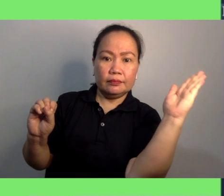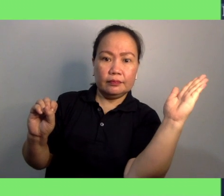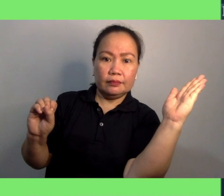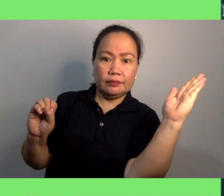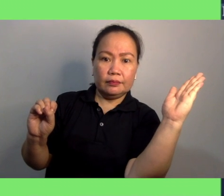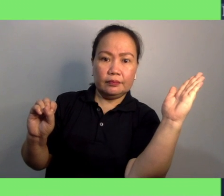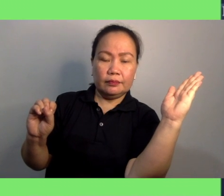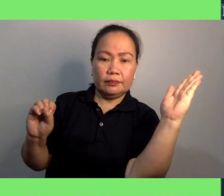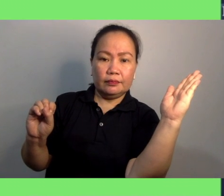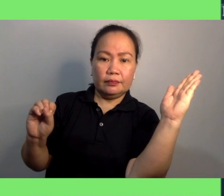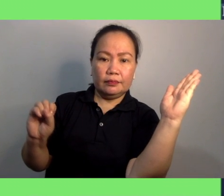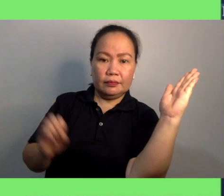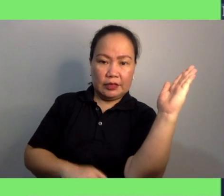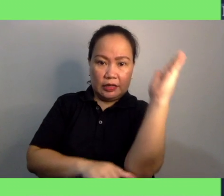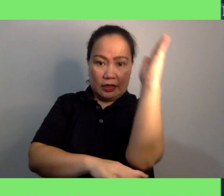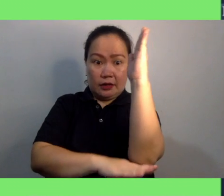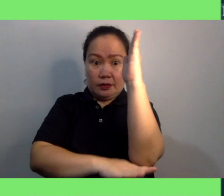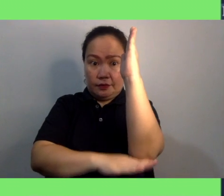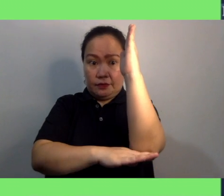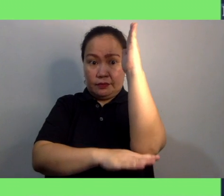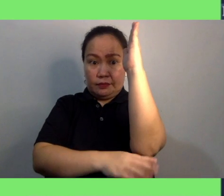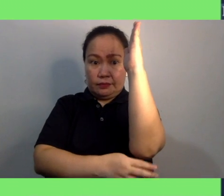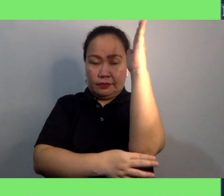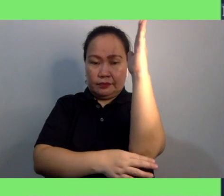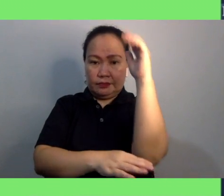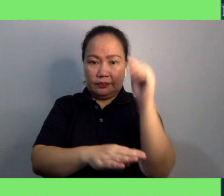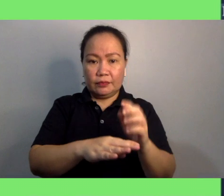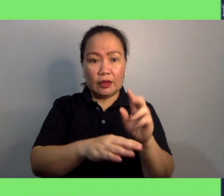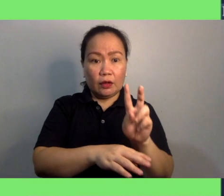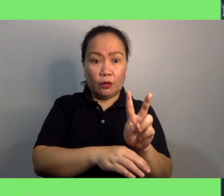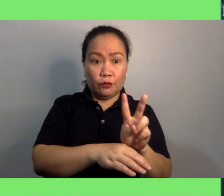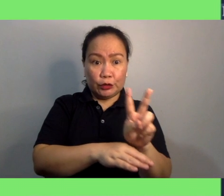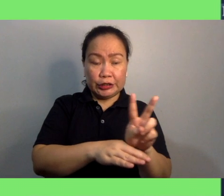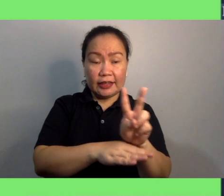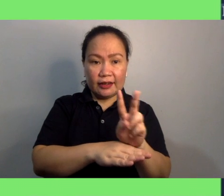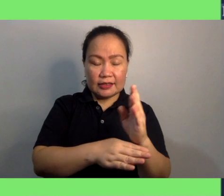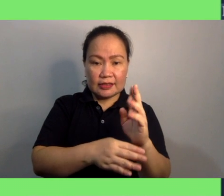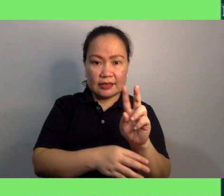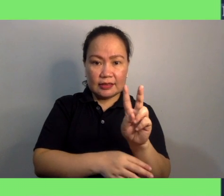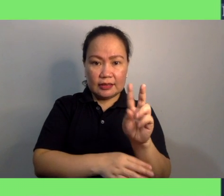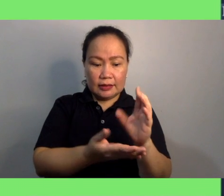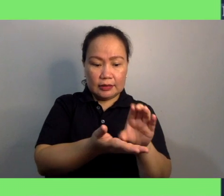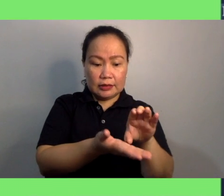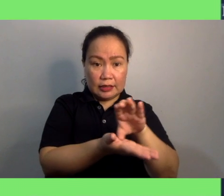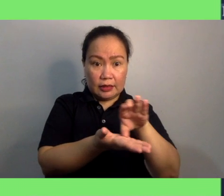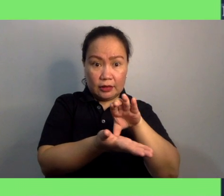angle ay vertex at yung 0 degree. Baba natin konti. Okay.